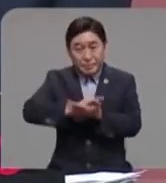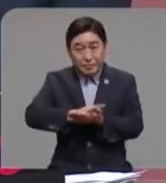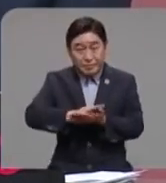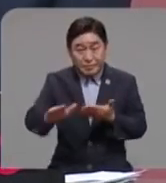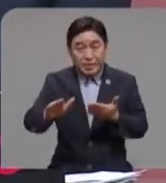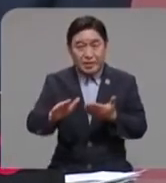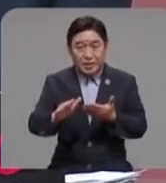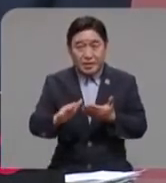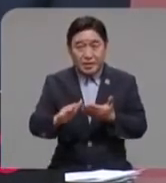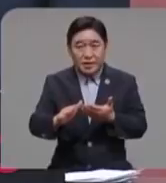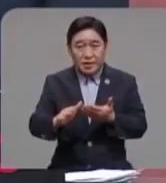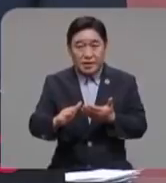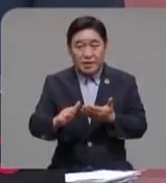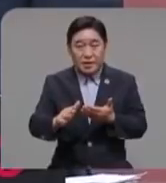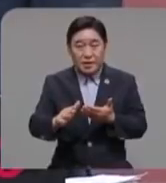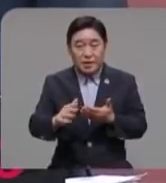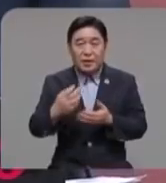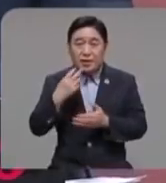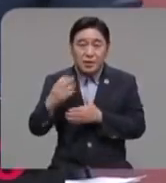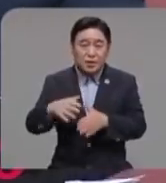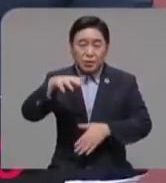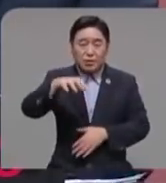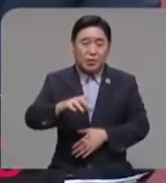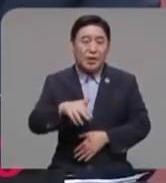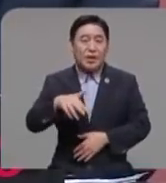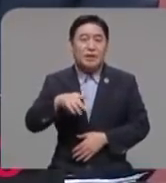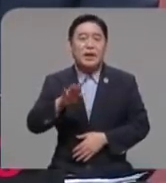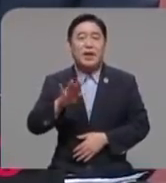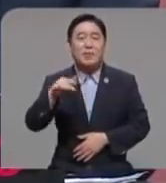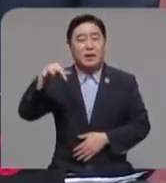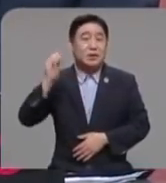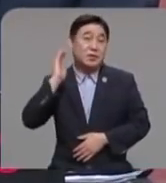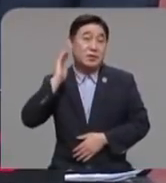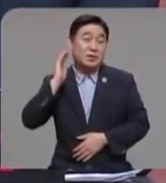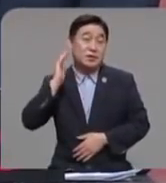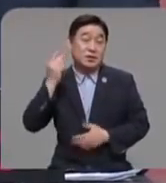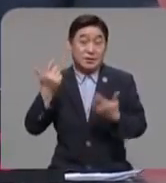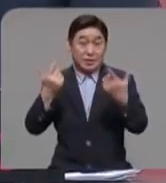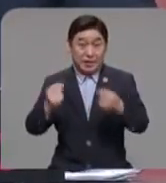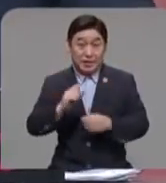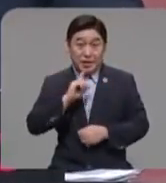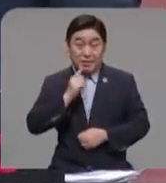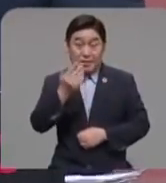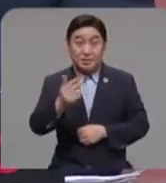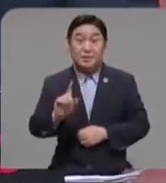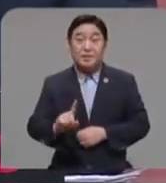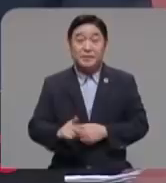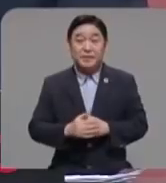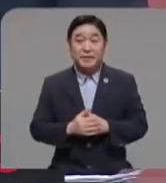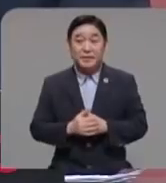파탄낼 경기도의 차베스라고 내가 한번 명명을 한 일이 있습니다. 어떻게 생각하십니까?